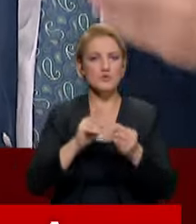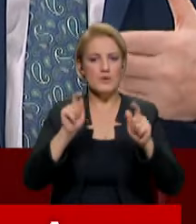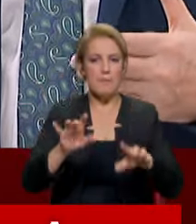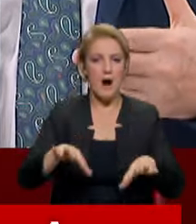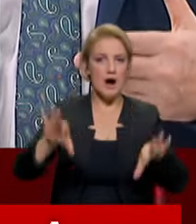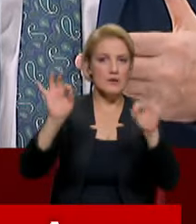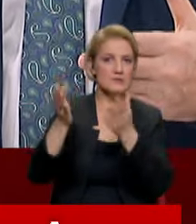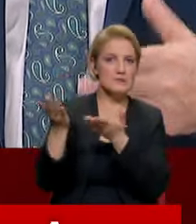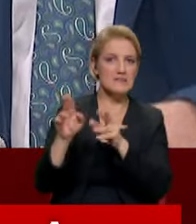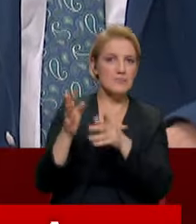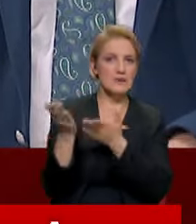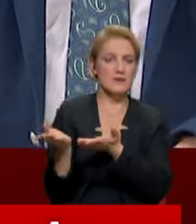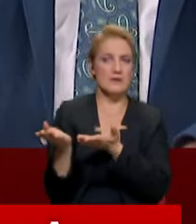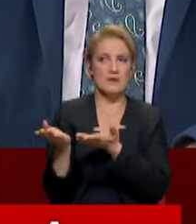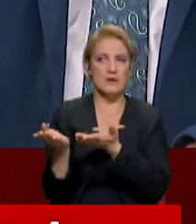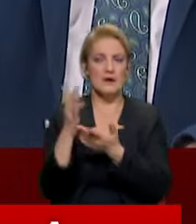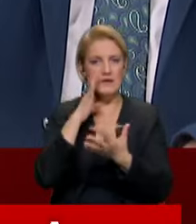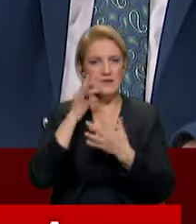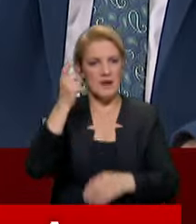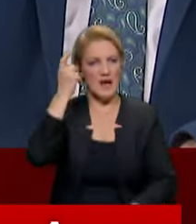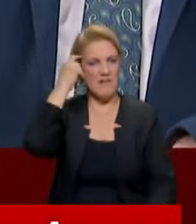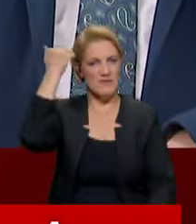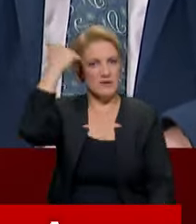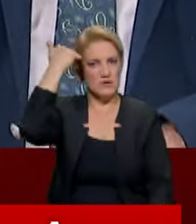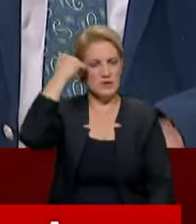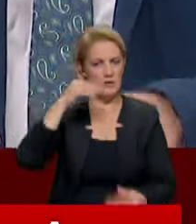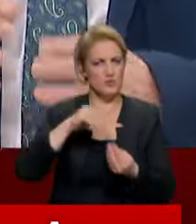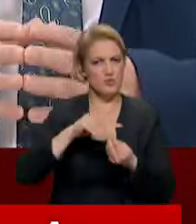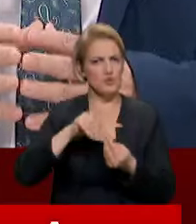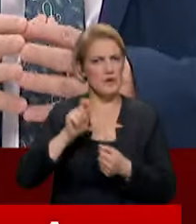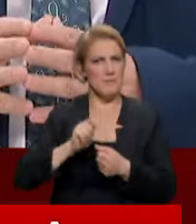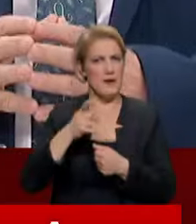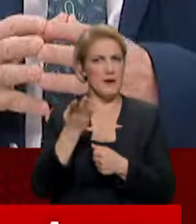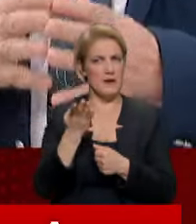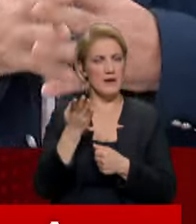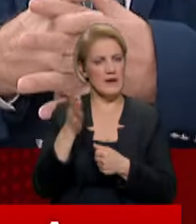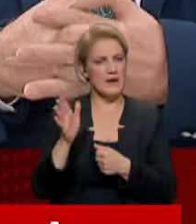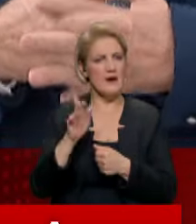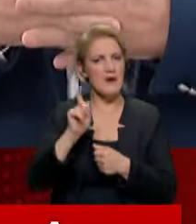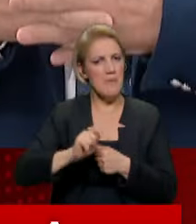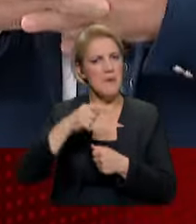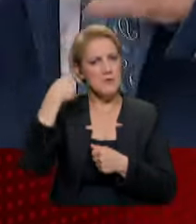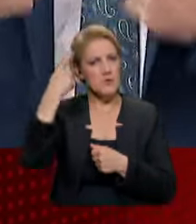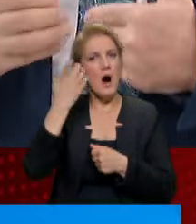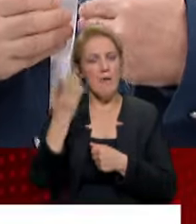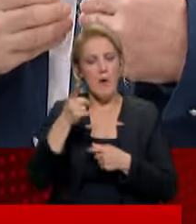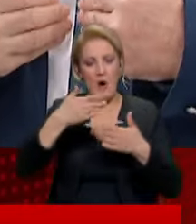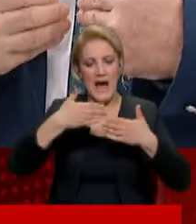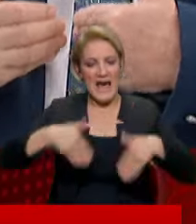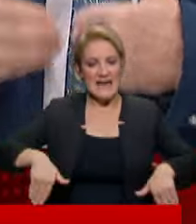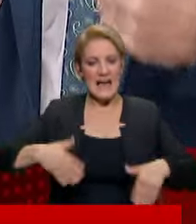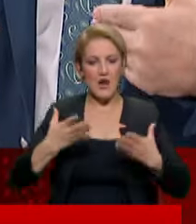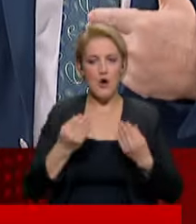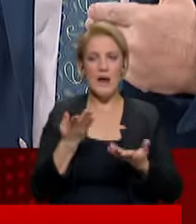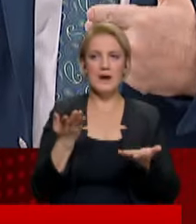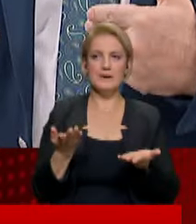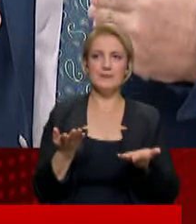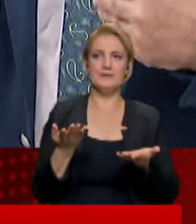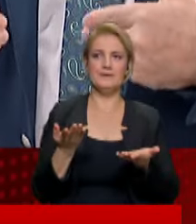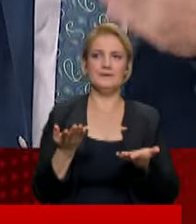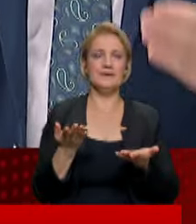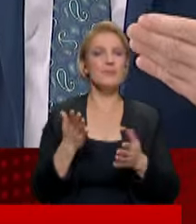hazır duruma getirmişler insanlar kafasında suç işlemeyi geçirebilirler ama onları engelleyen mekanizmalar